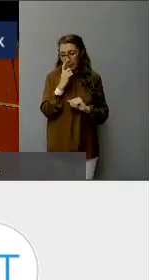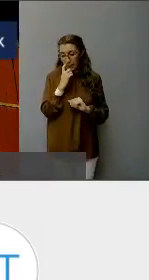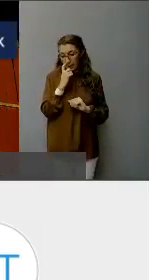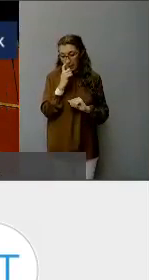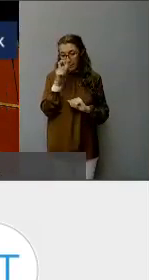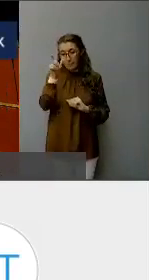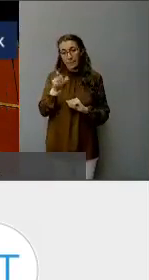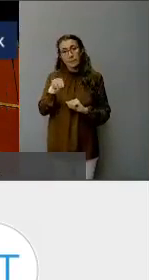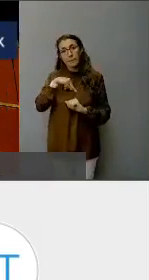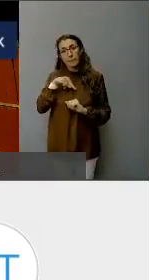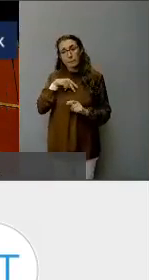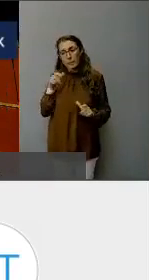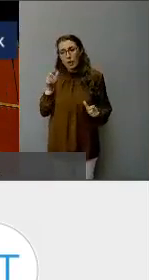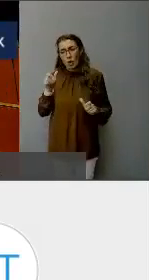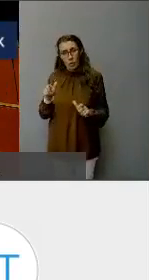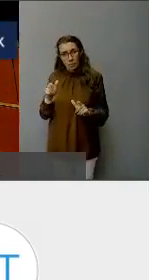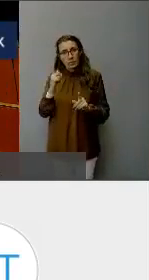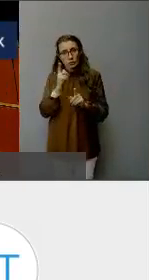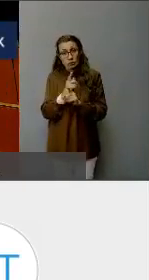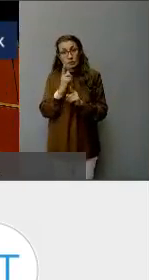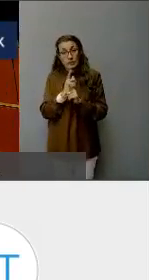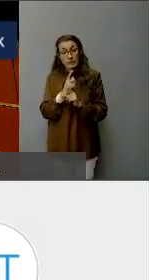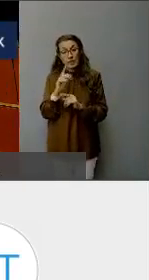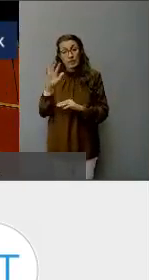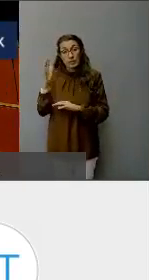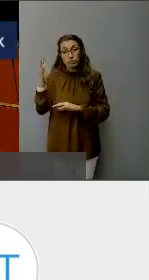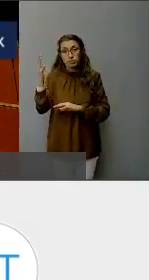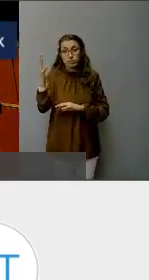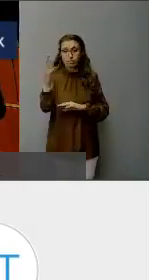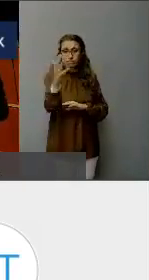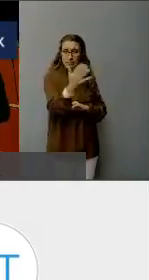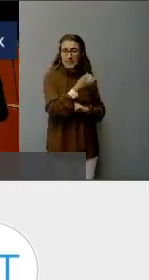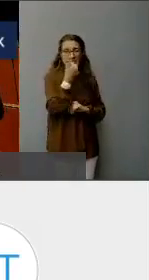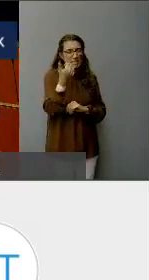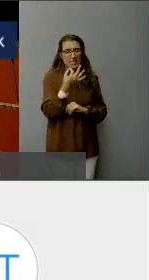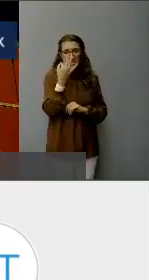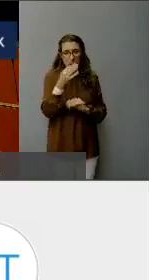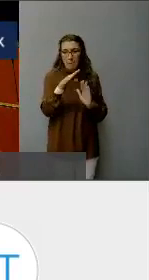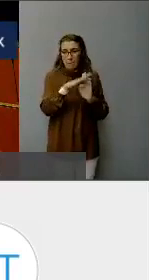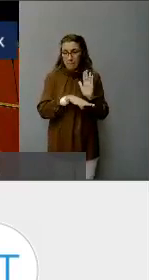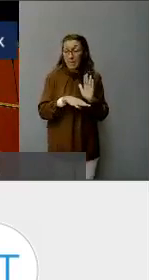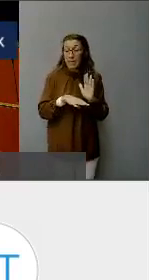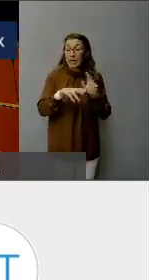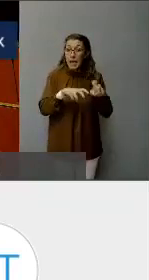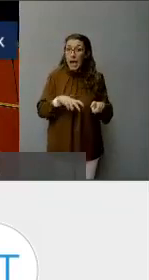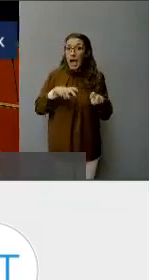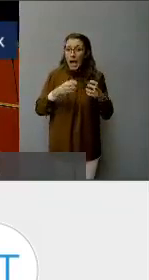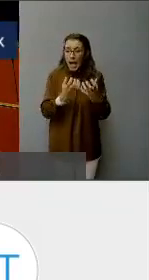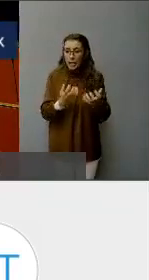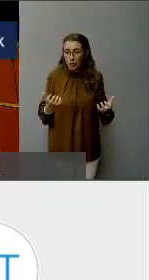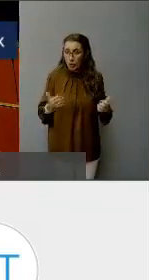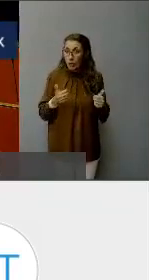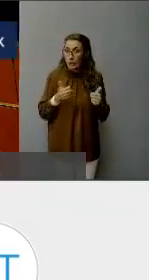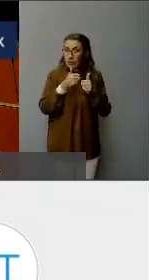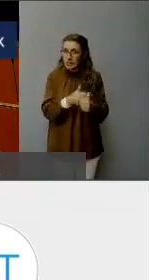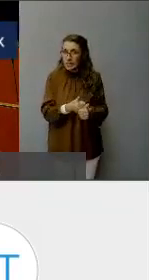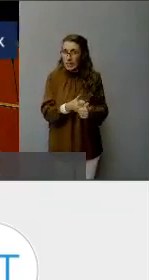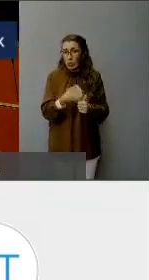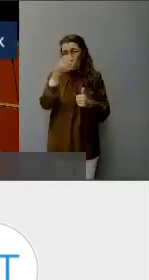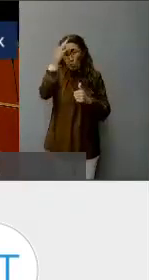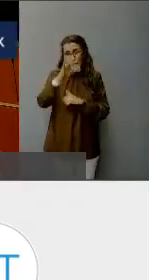messa a dimora di alberi e verde ambientale secondo un piano economico e di presidio e in dvd tutti gli interventi necessari al recupero dell'intera area